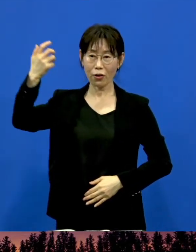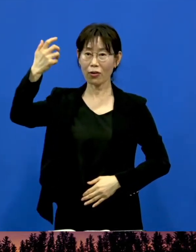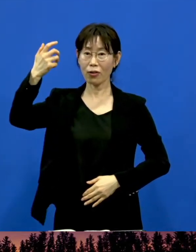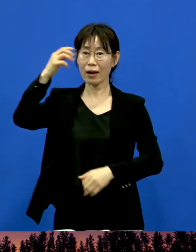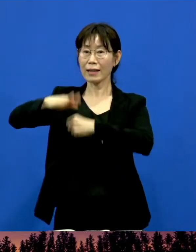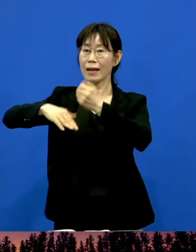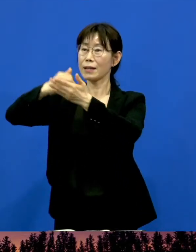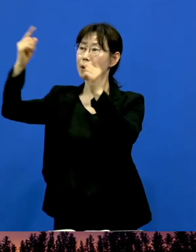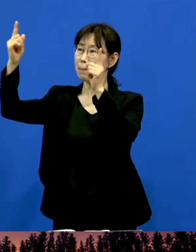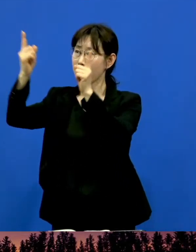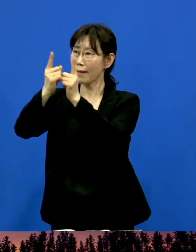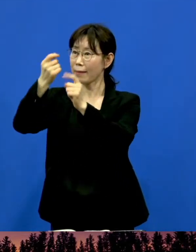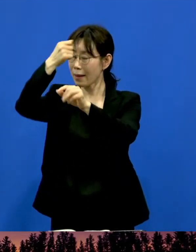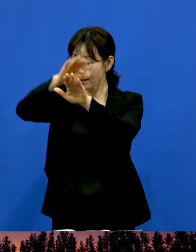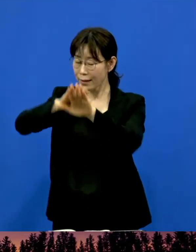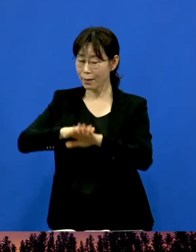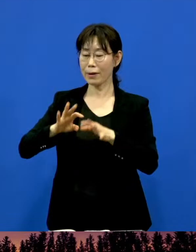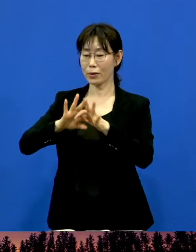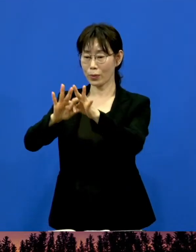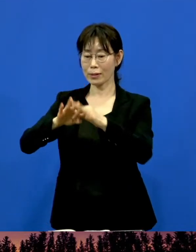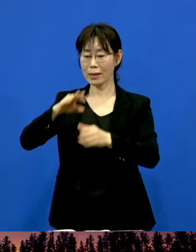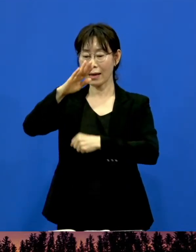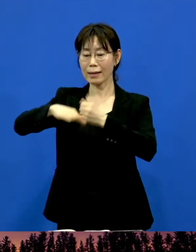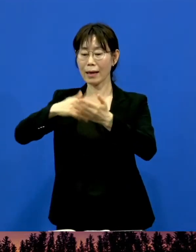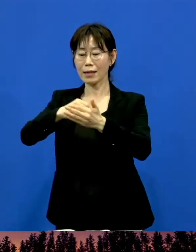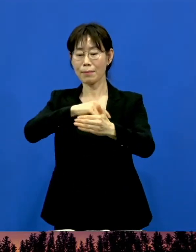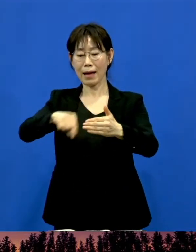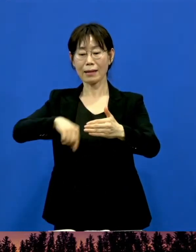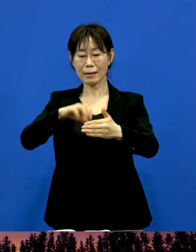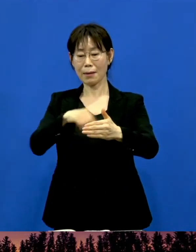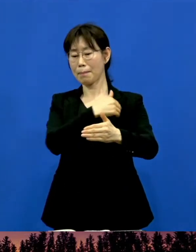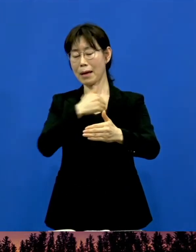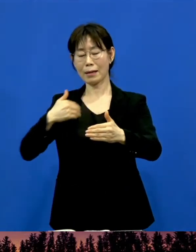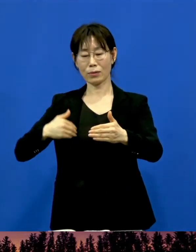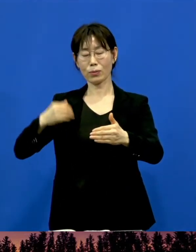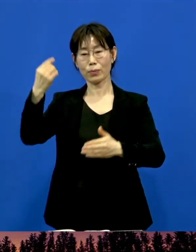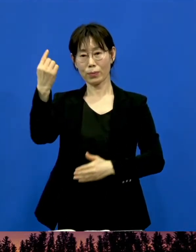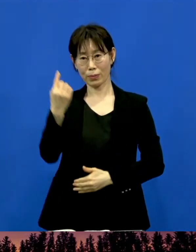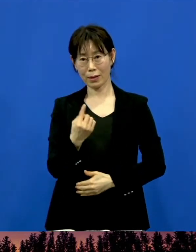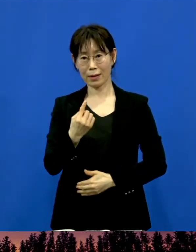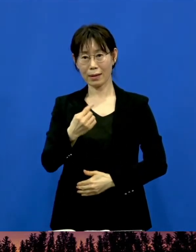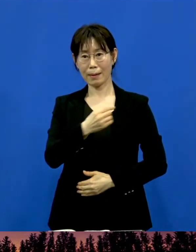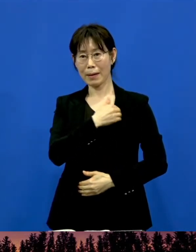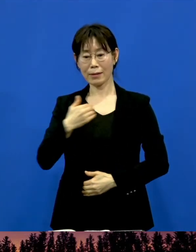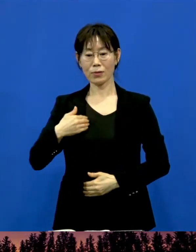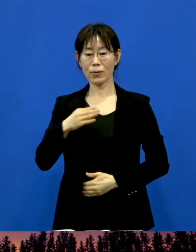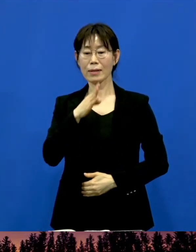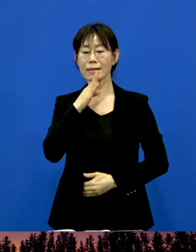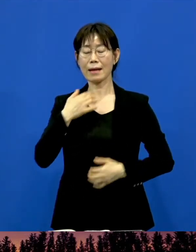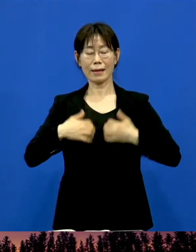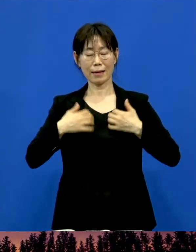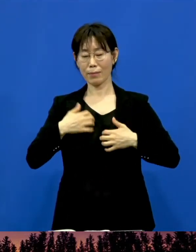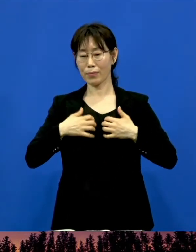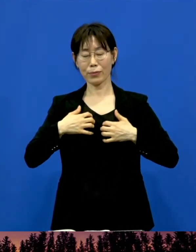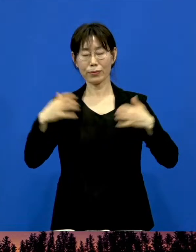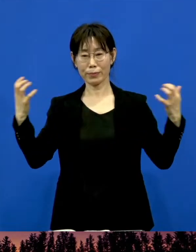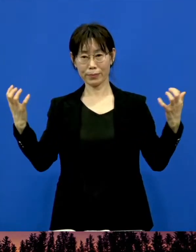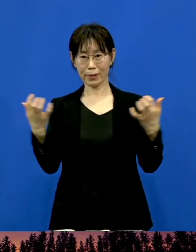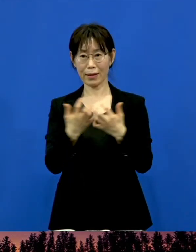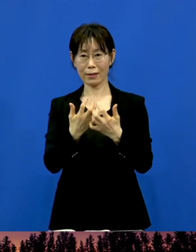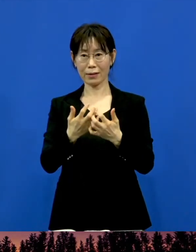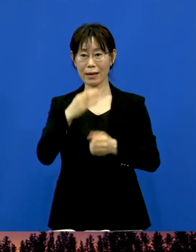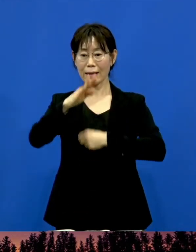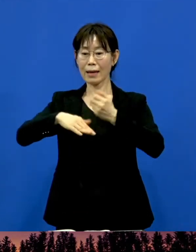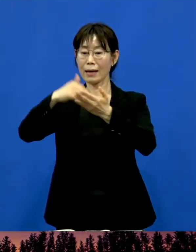하나님을 만나고 그분을 예배함으로 그분 안에서 우리는 만족을 얻도록, 그분 안에서 참된 기쁨을 얻게 하시고